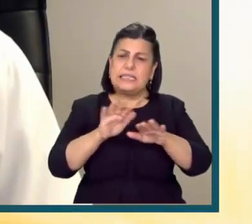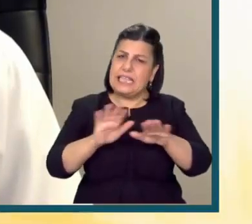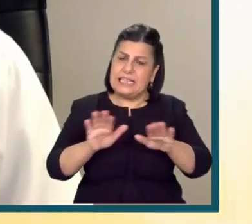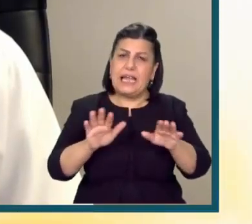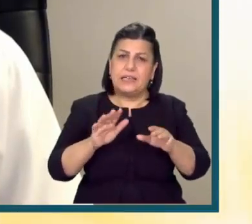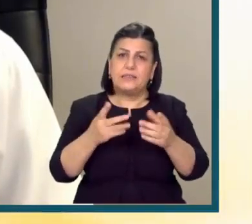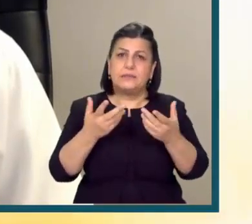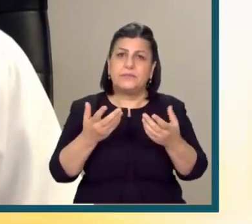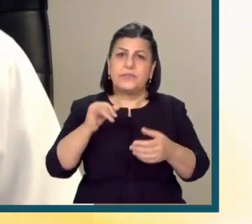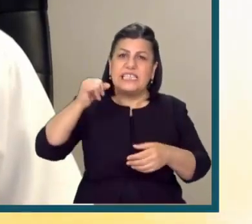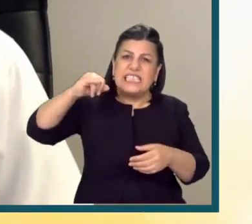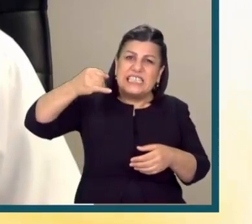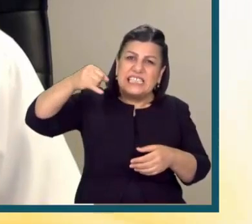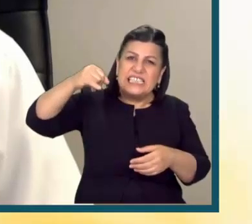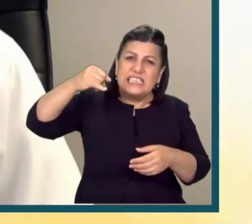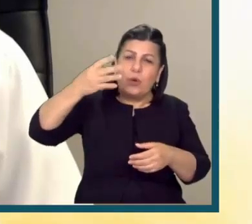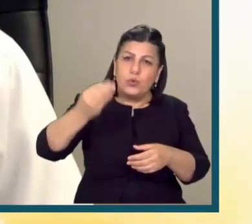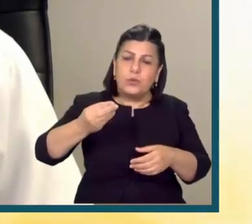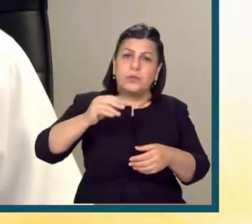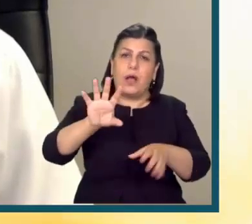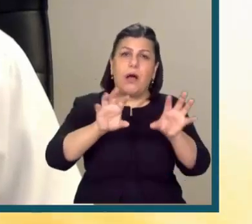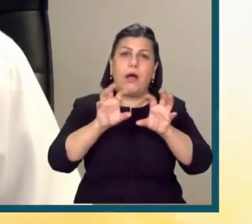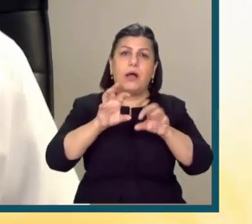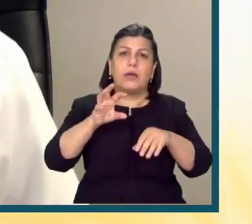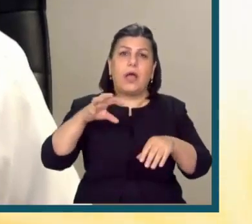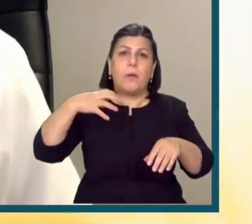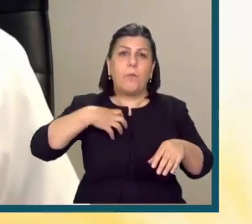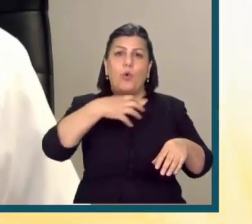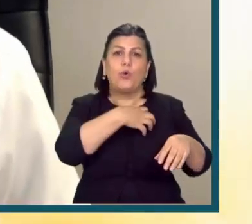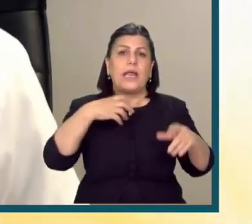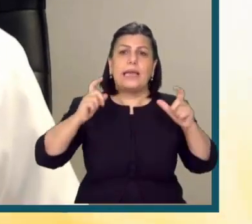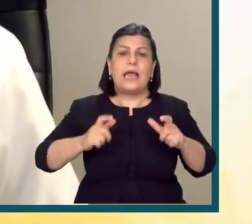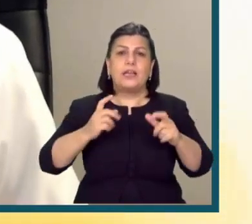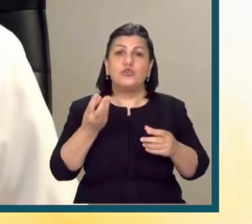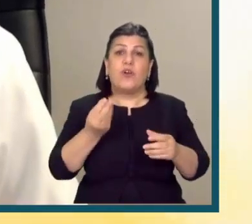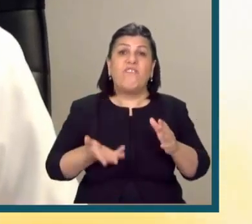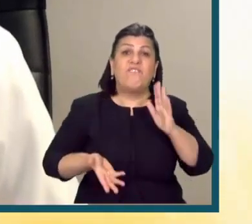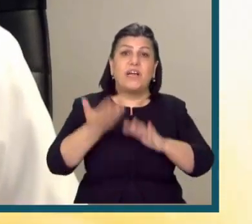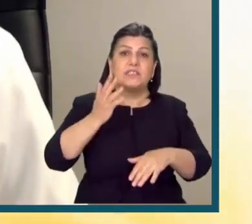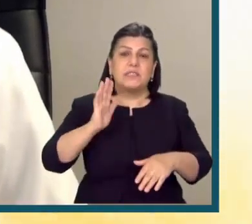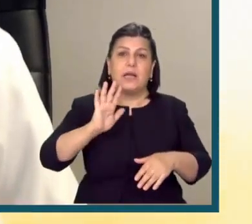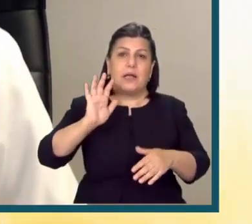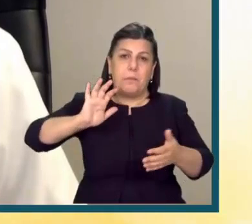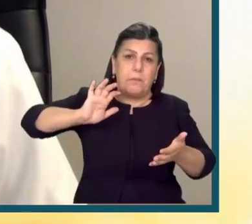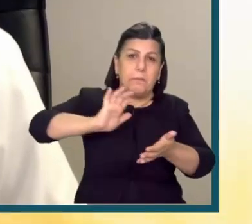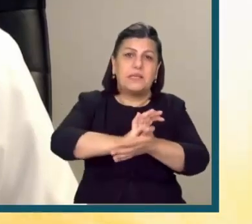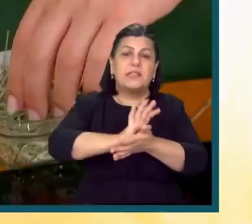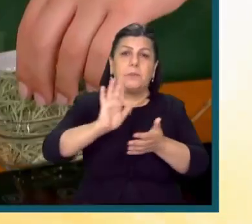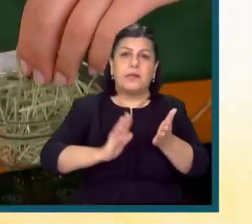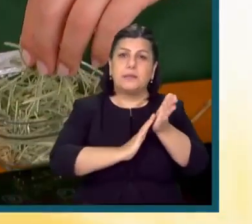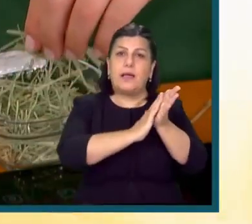kaynayacak. Ilıyınca ağrıyan bölgeye çok fazla bastırmadan dairesel